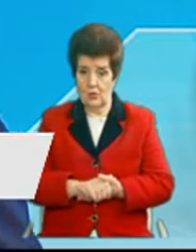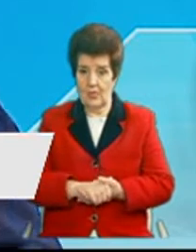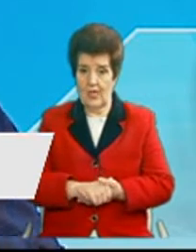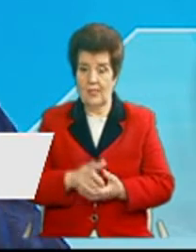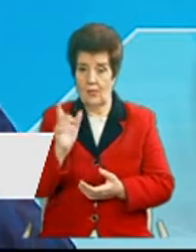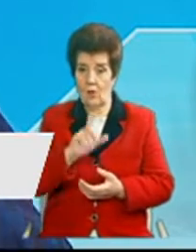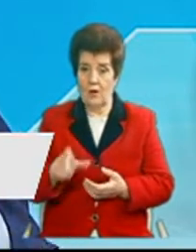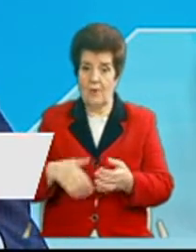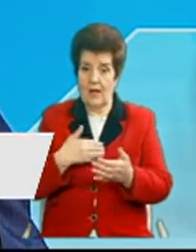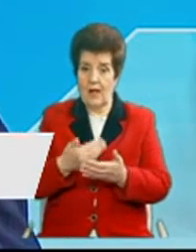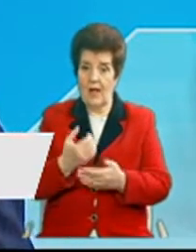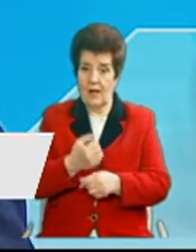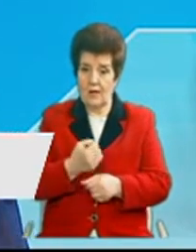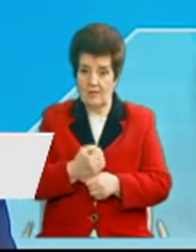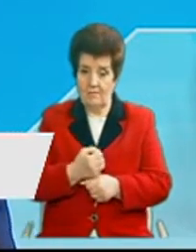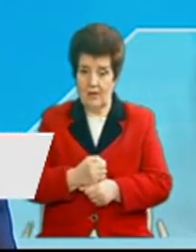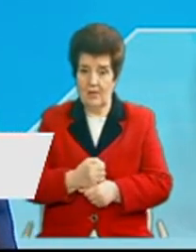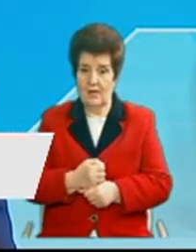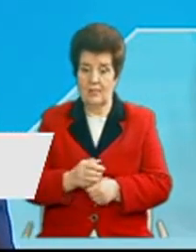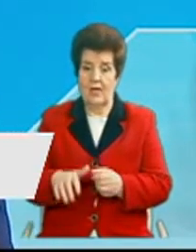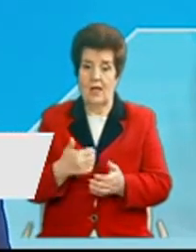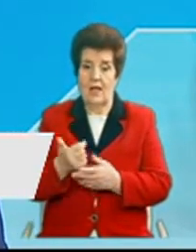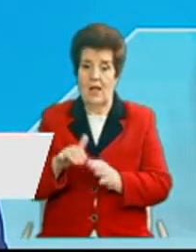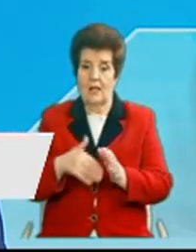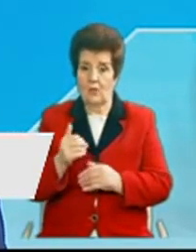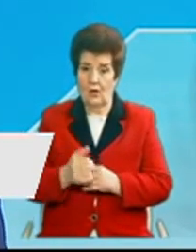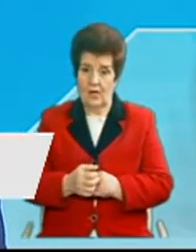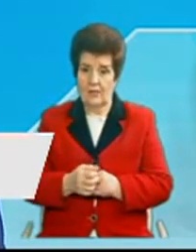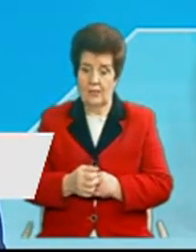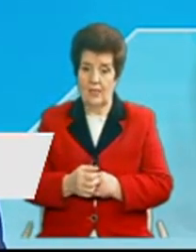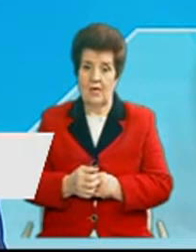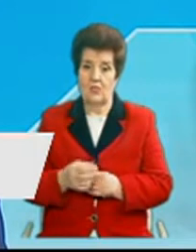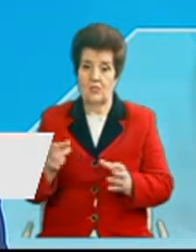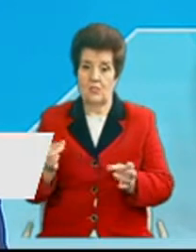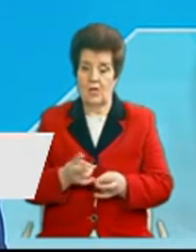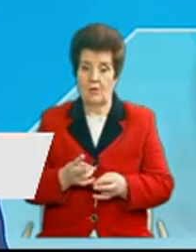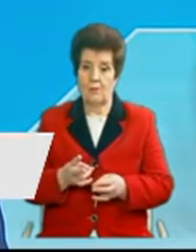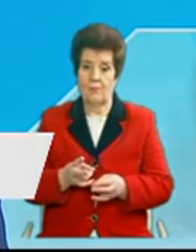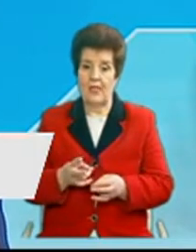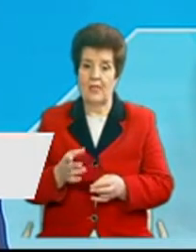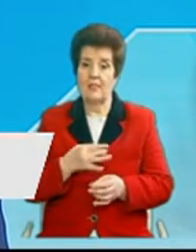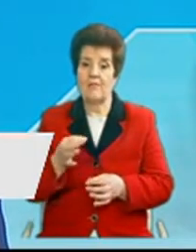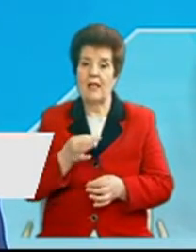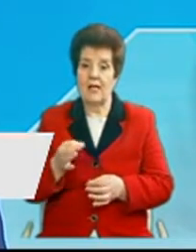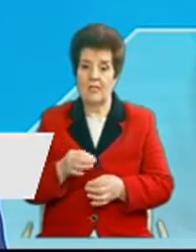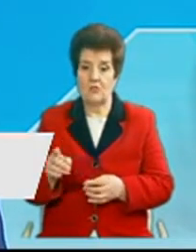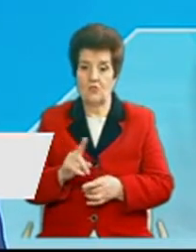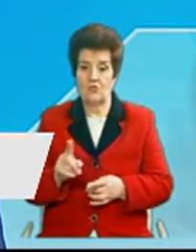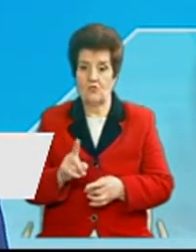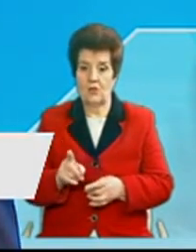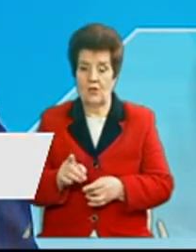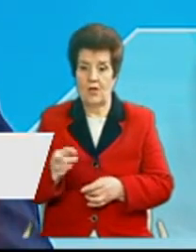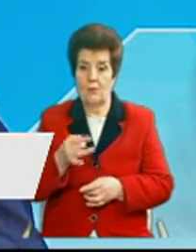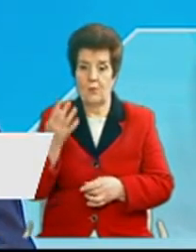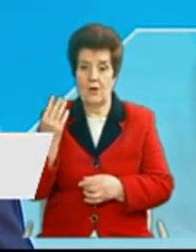care au activat în diferite sfere intelectuale și cred că ei nu trebuie să fie indiferenți de ceea ce se petrece în